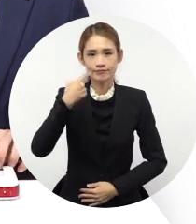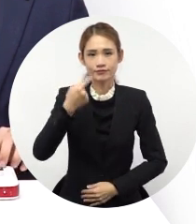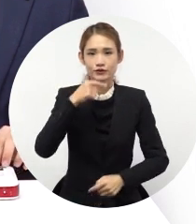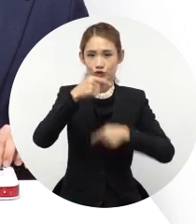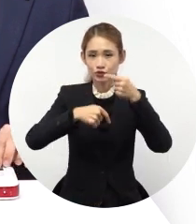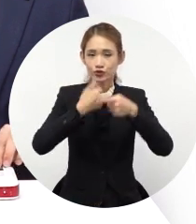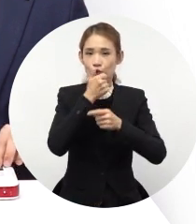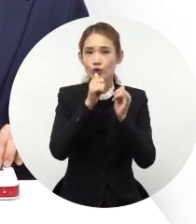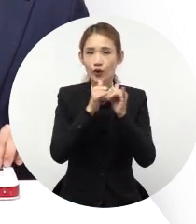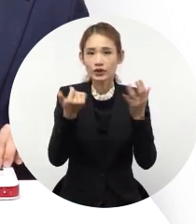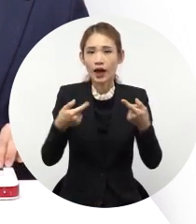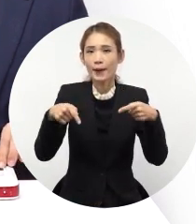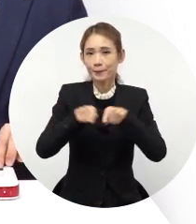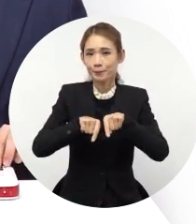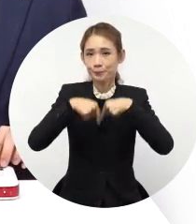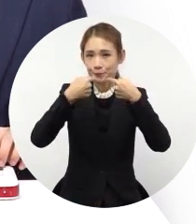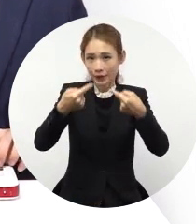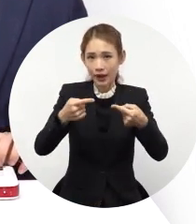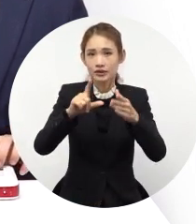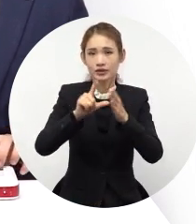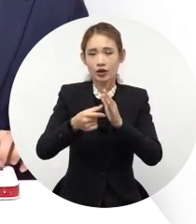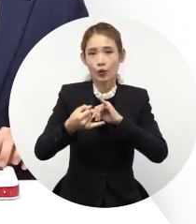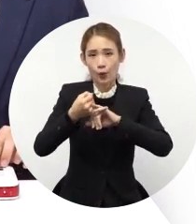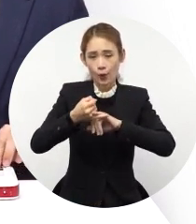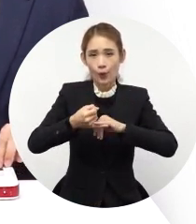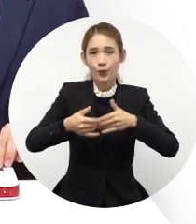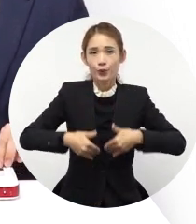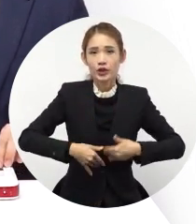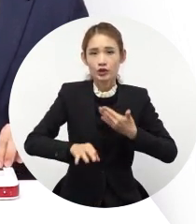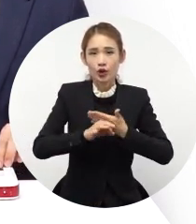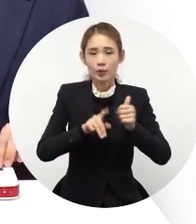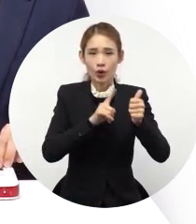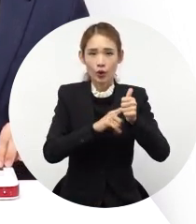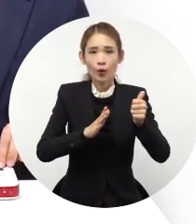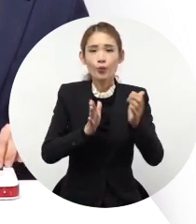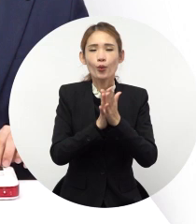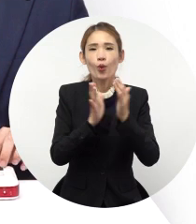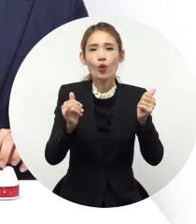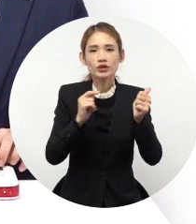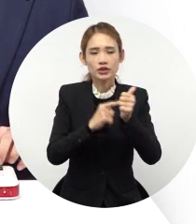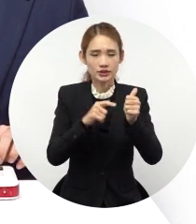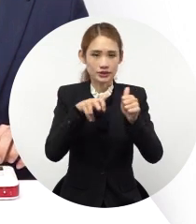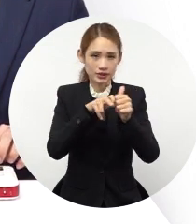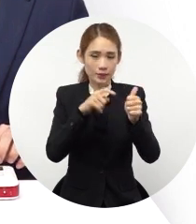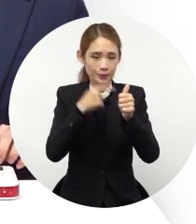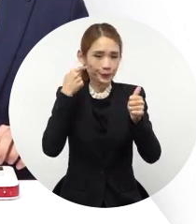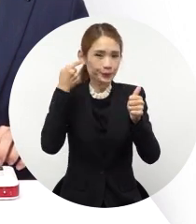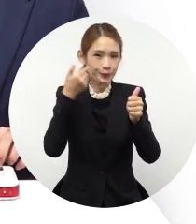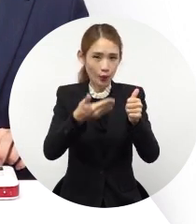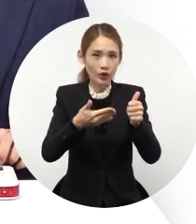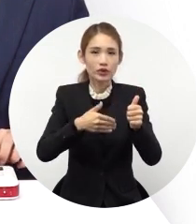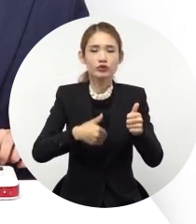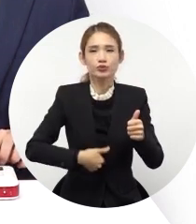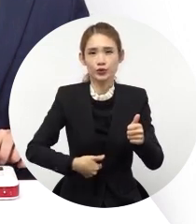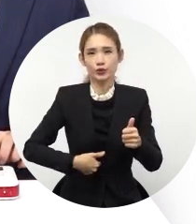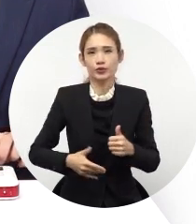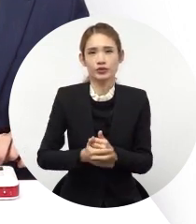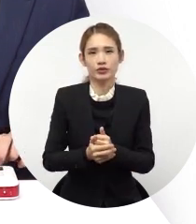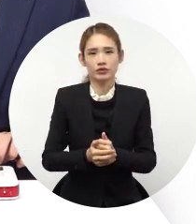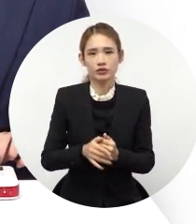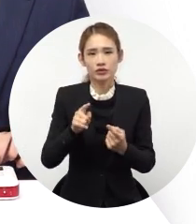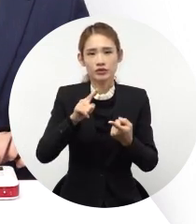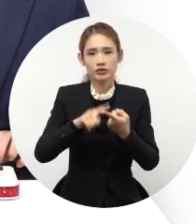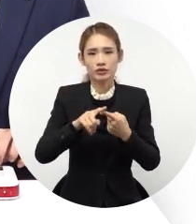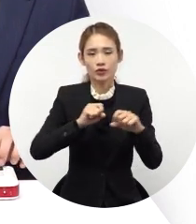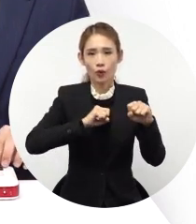다음은 수어통역사와 함께 할 경우라도 필요한 질문을 본인에게 하도록 하는 게 매우 중요합니다. 이